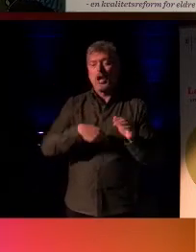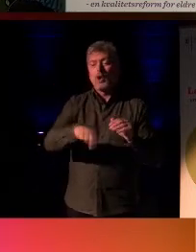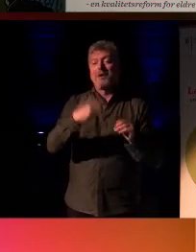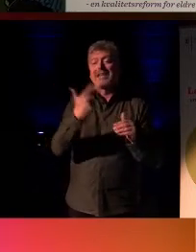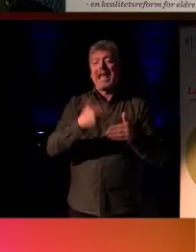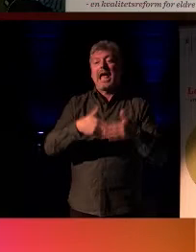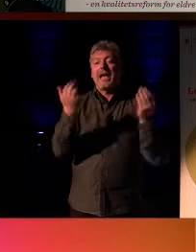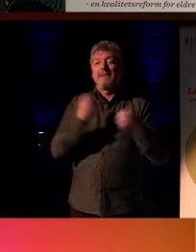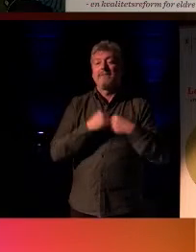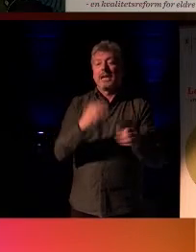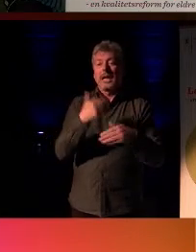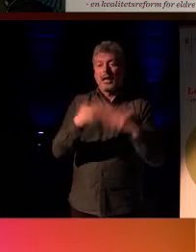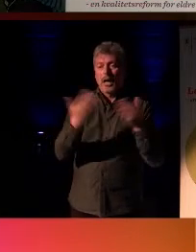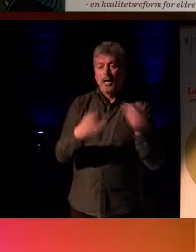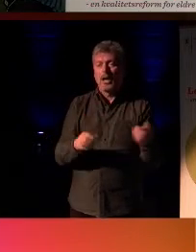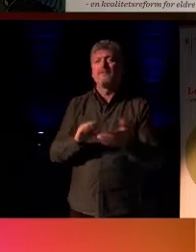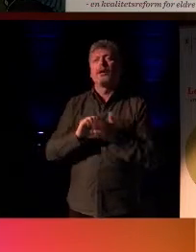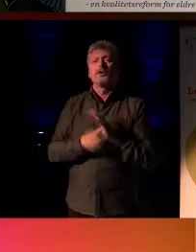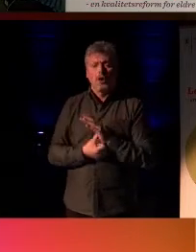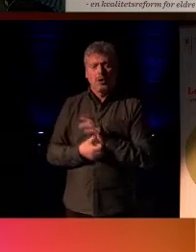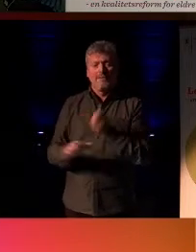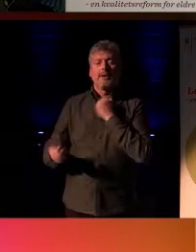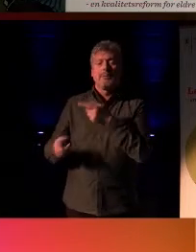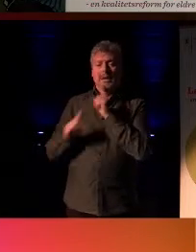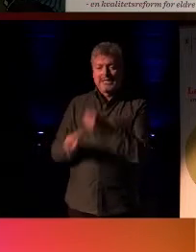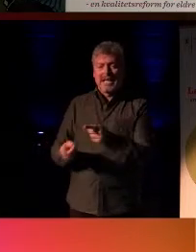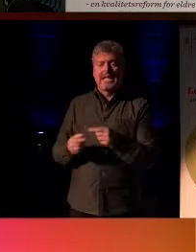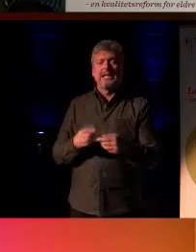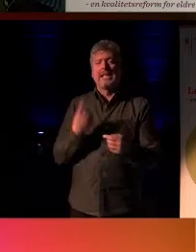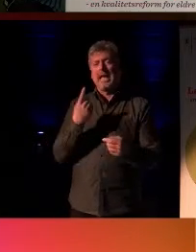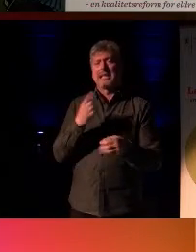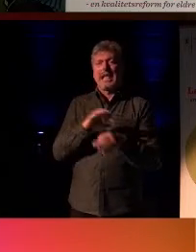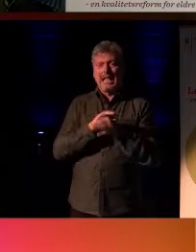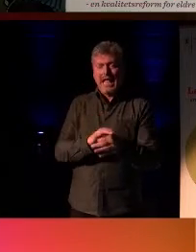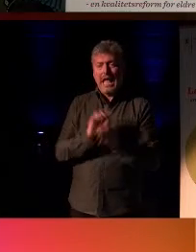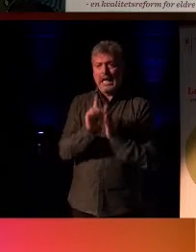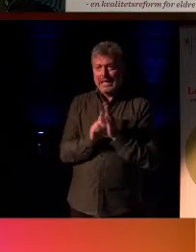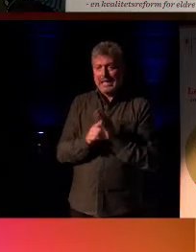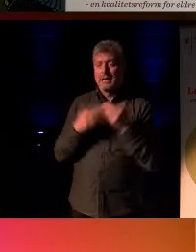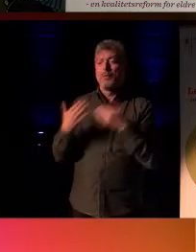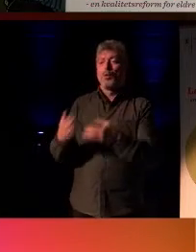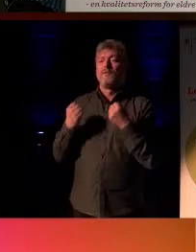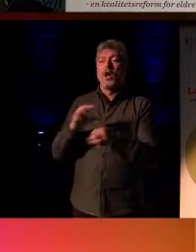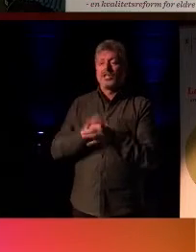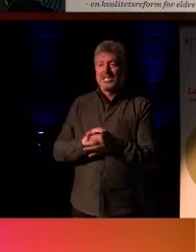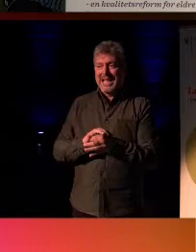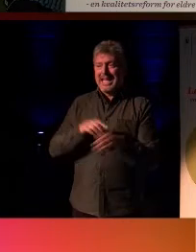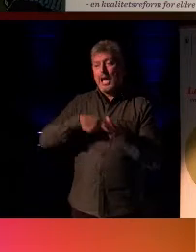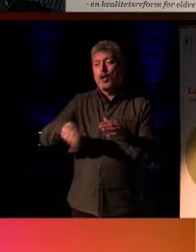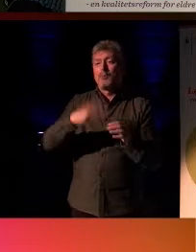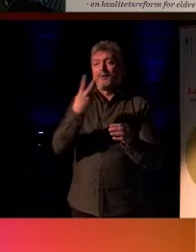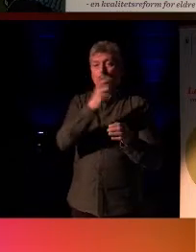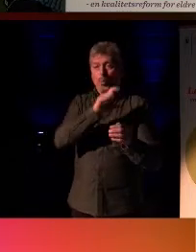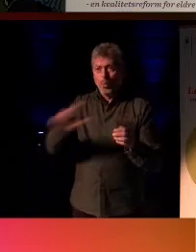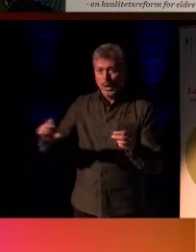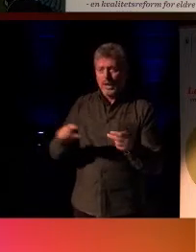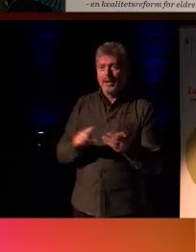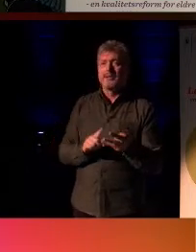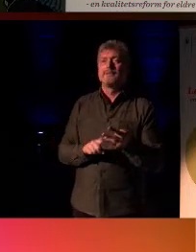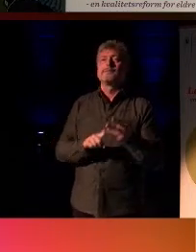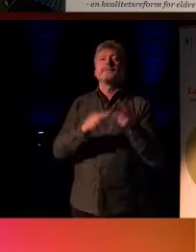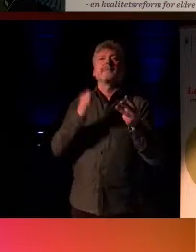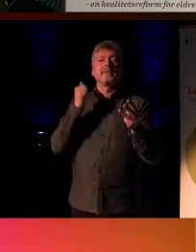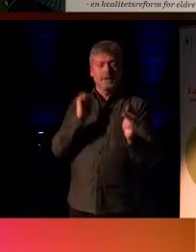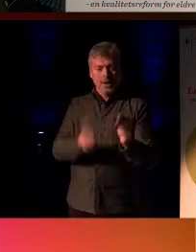virkedager. Vi skal sørge for at det blir bestilt en legetime hos fastlegen innen 2 uker. Vi